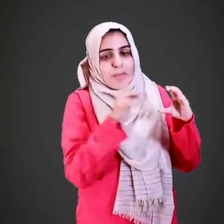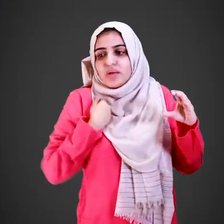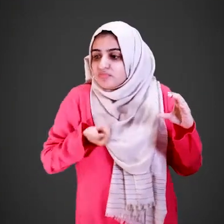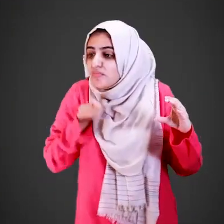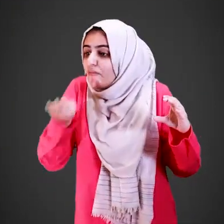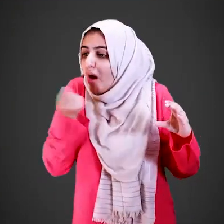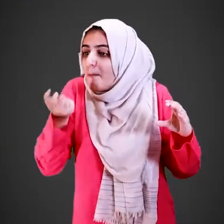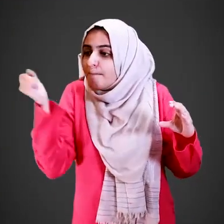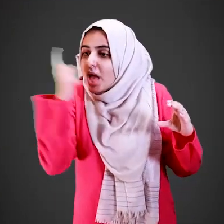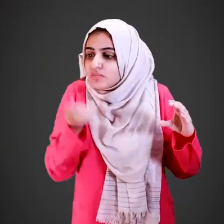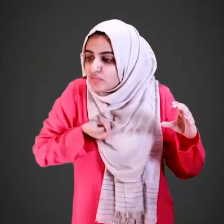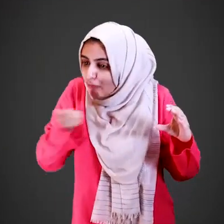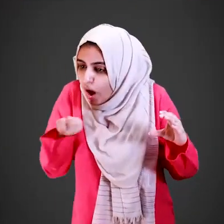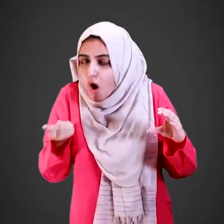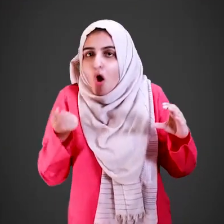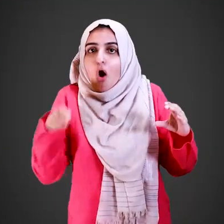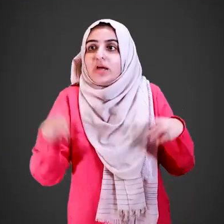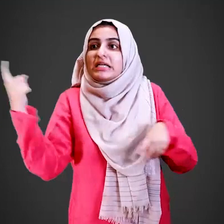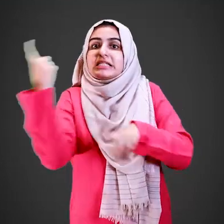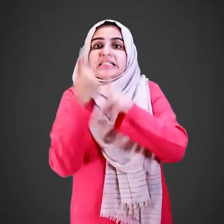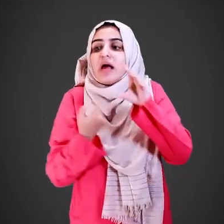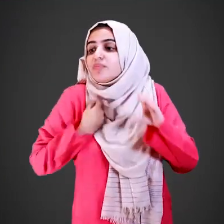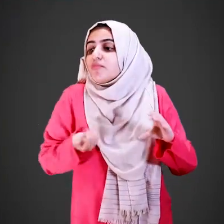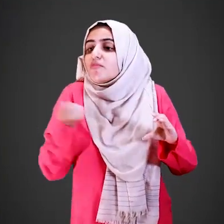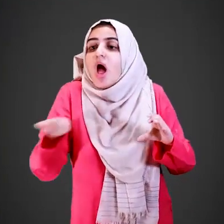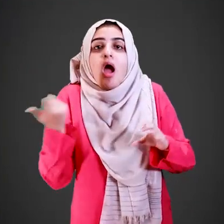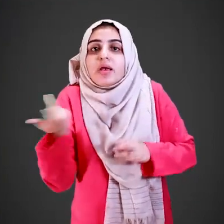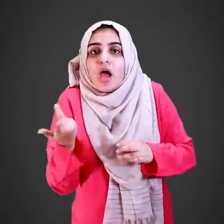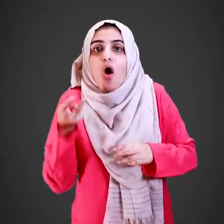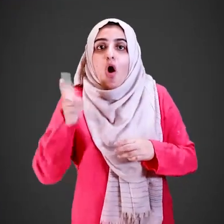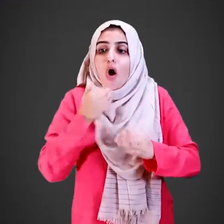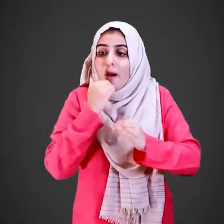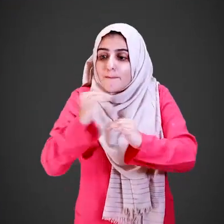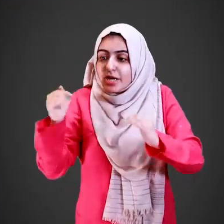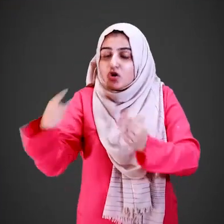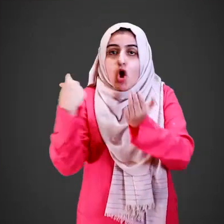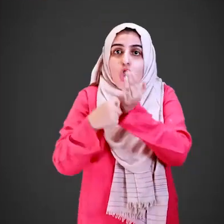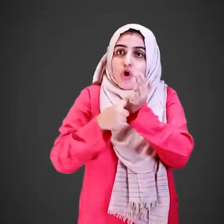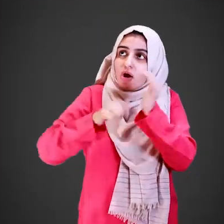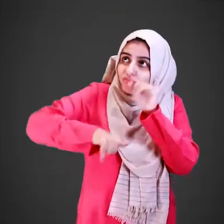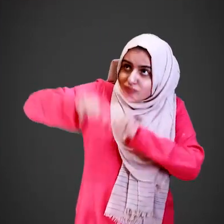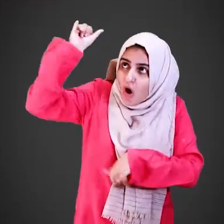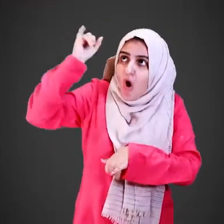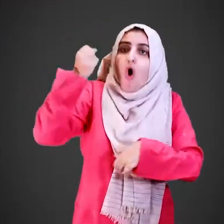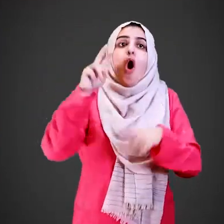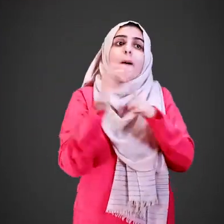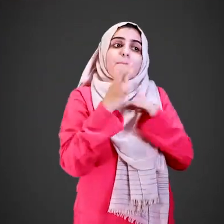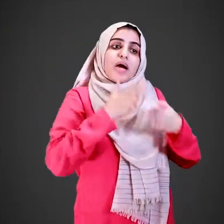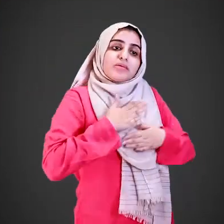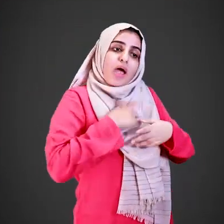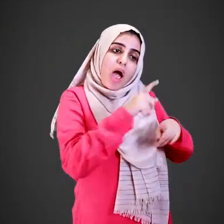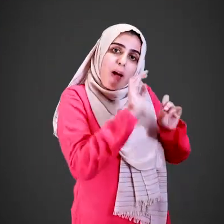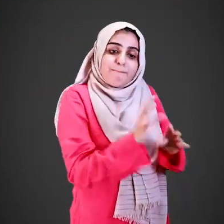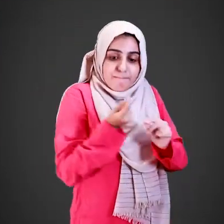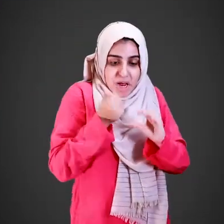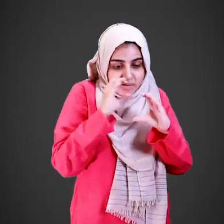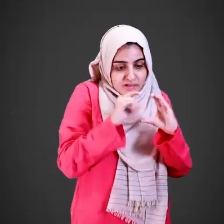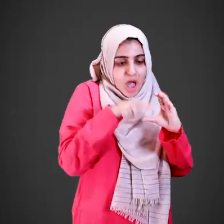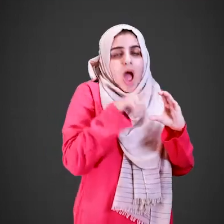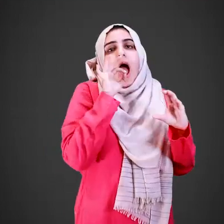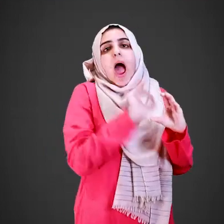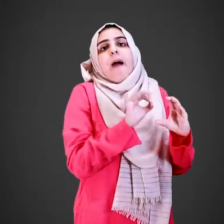जीडीपी जो है, इसकी अहमियत से हम इसलिए इनकार नहीं कर सकते क्योंकि हमें एक घर में रहते हुए, जब एक फैमिली यूनिट